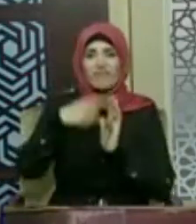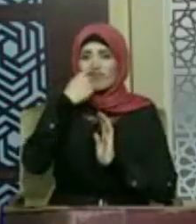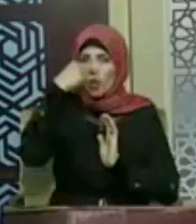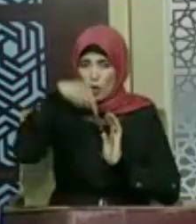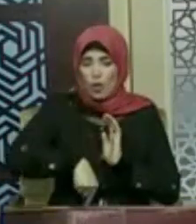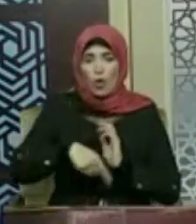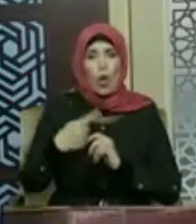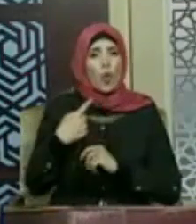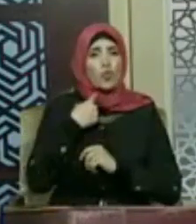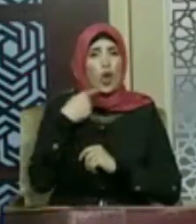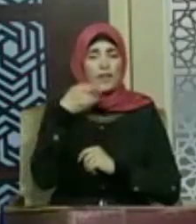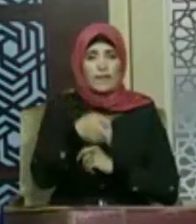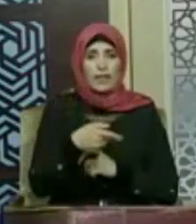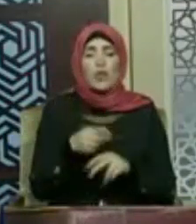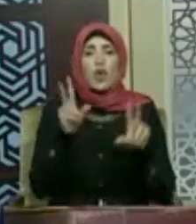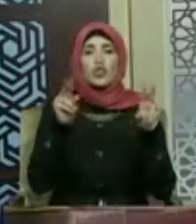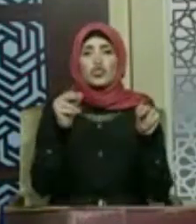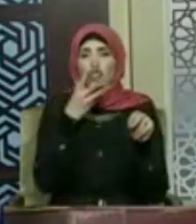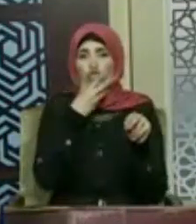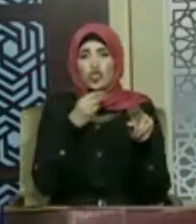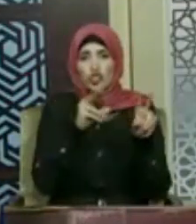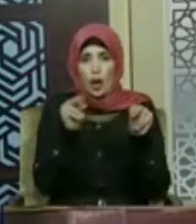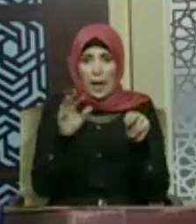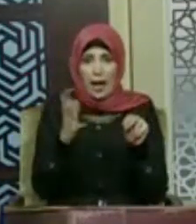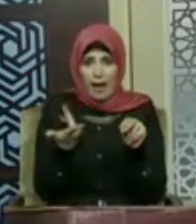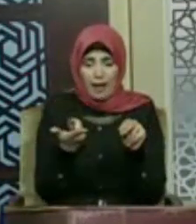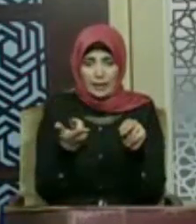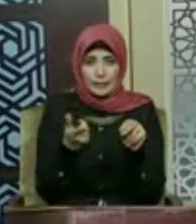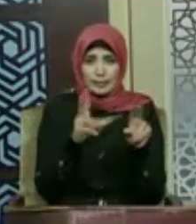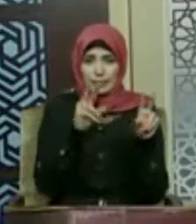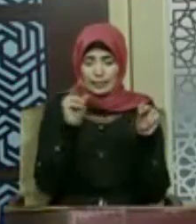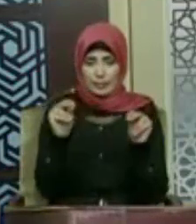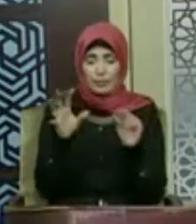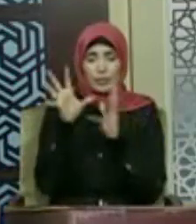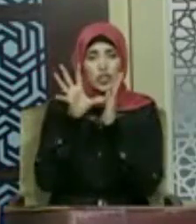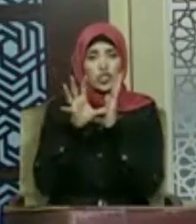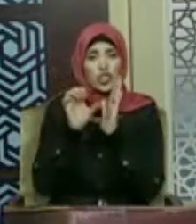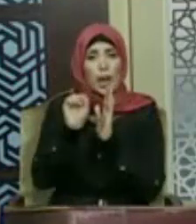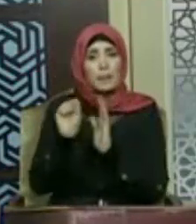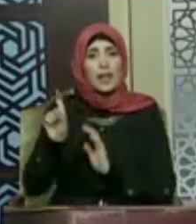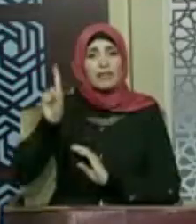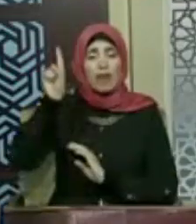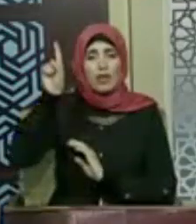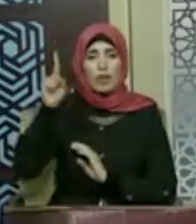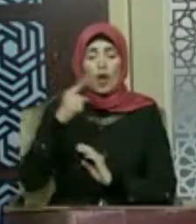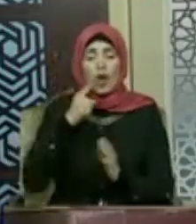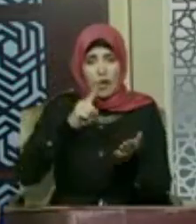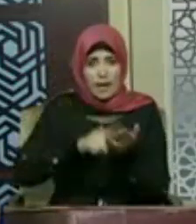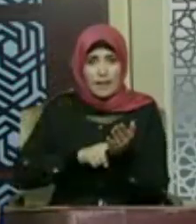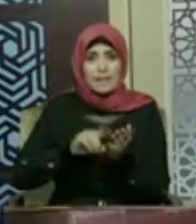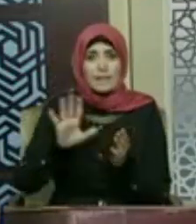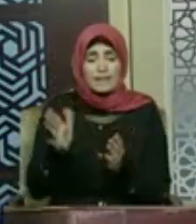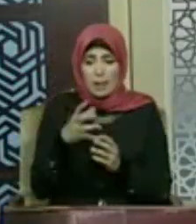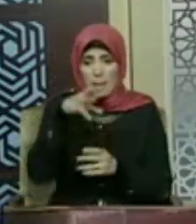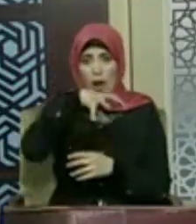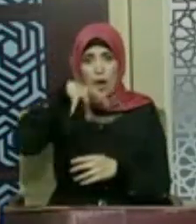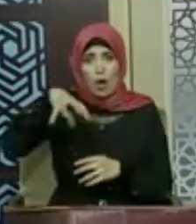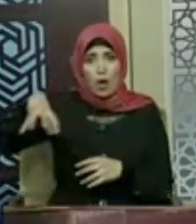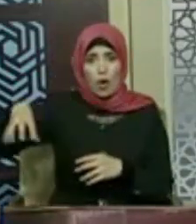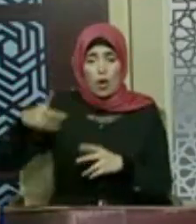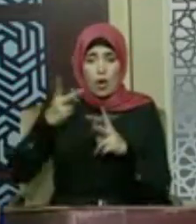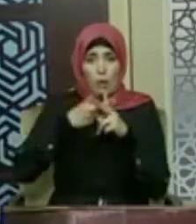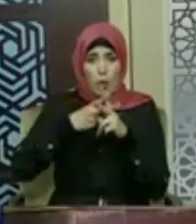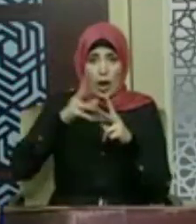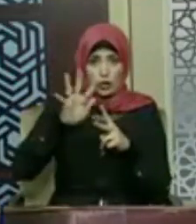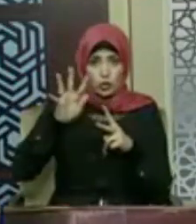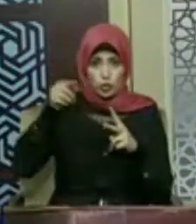ما يكون بالسنن الكونية. إنما الأمم الأخلاق ما بقيت،